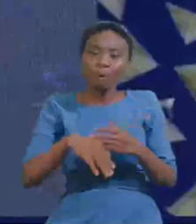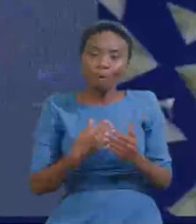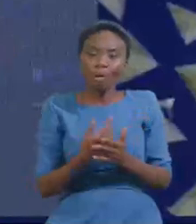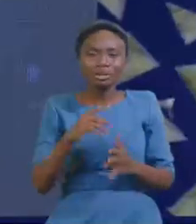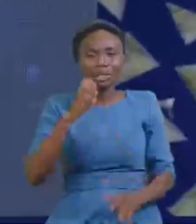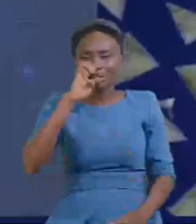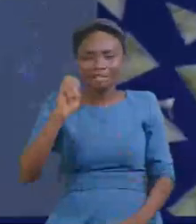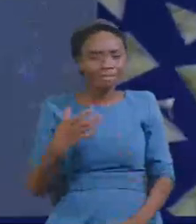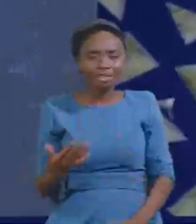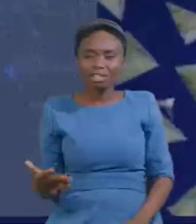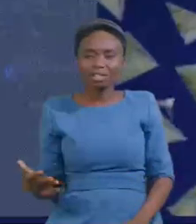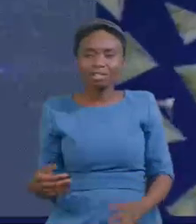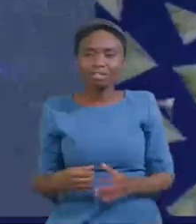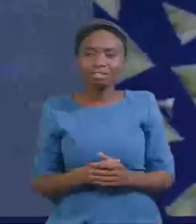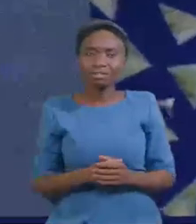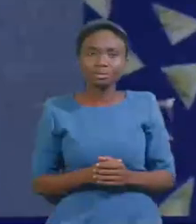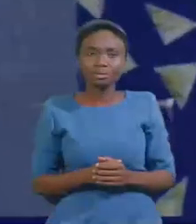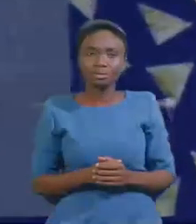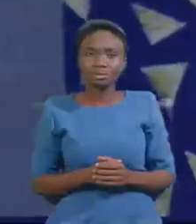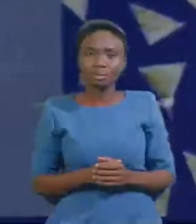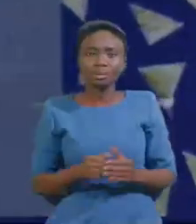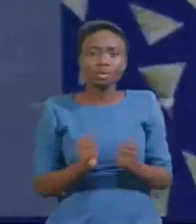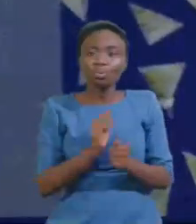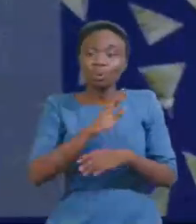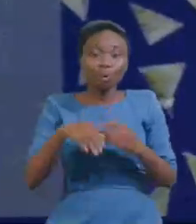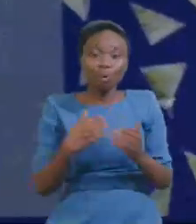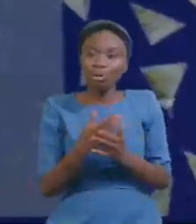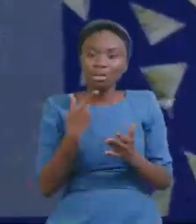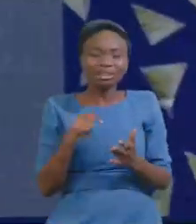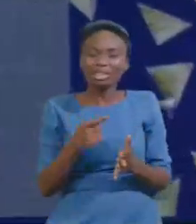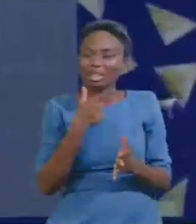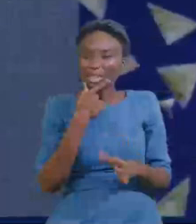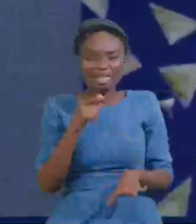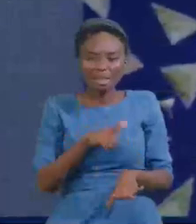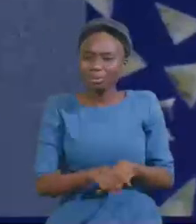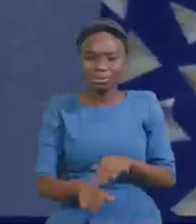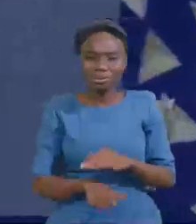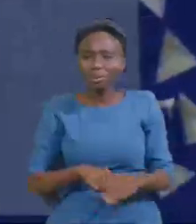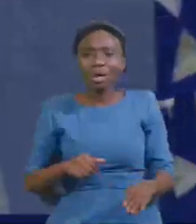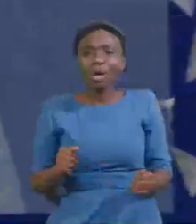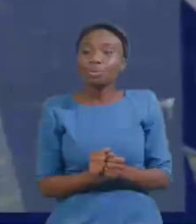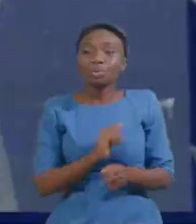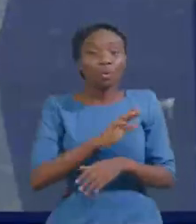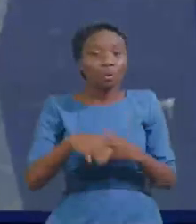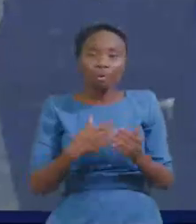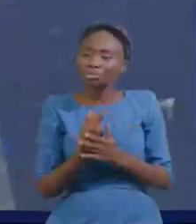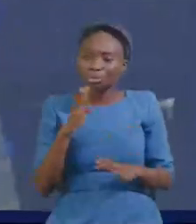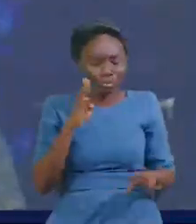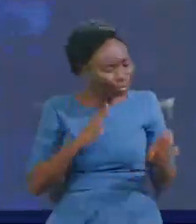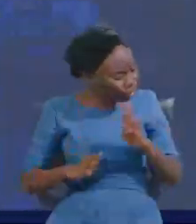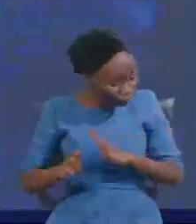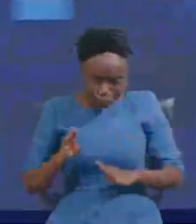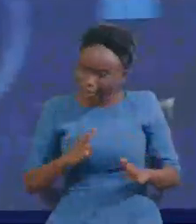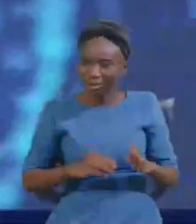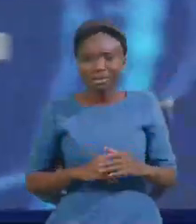avec toutes les maladies, avec toutes les mauvaises choses, avec toutes les